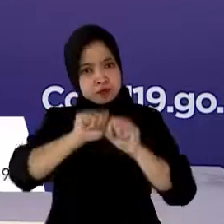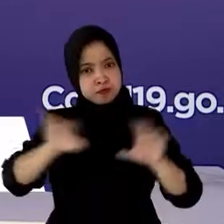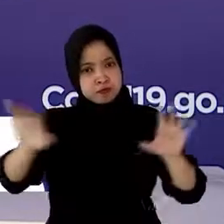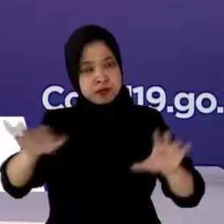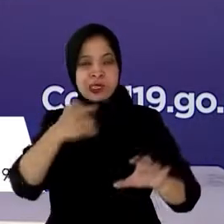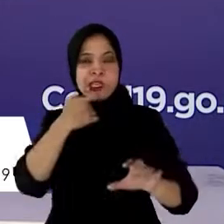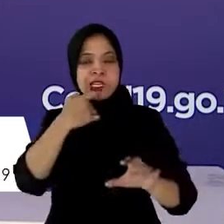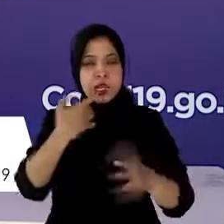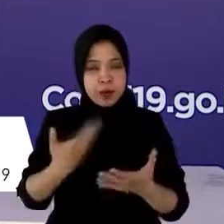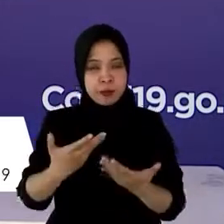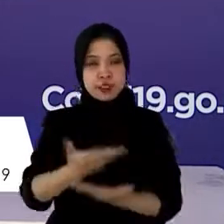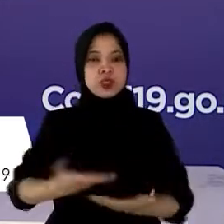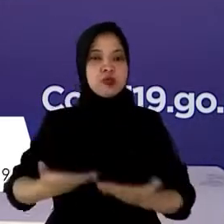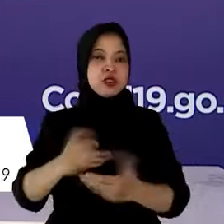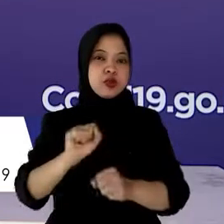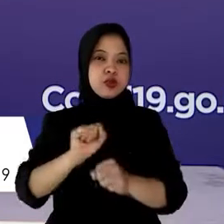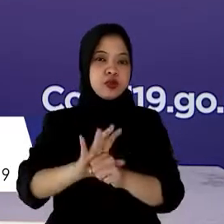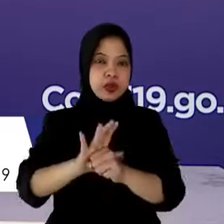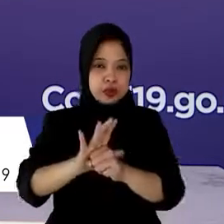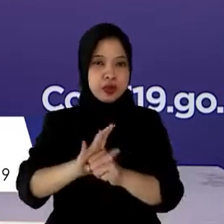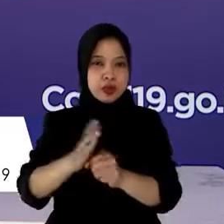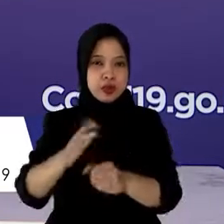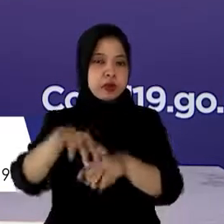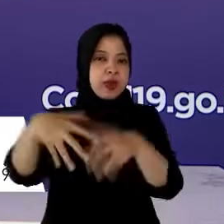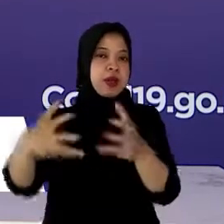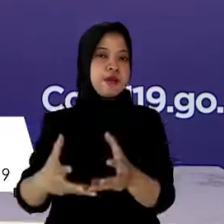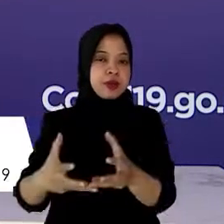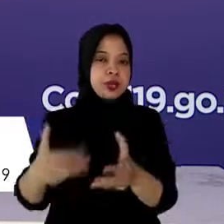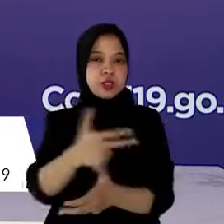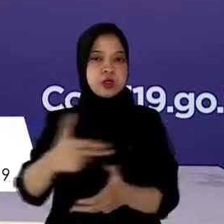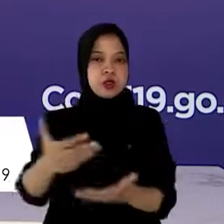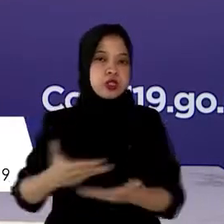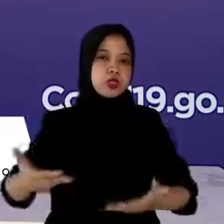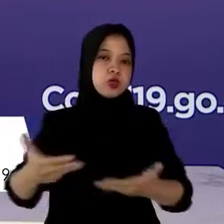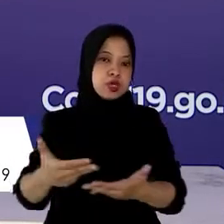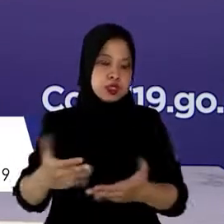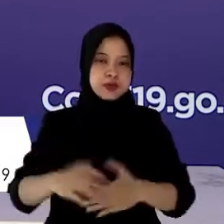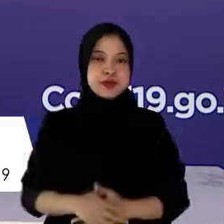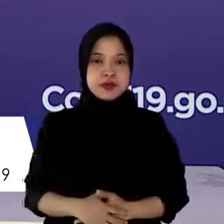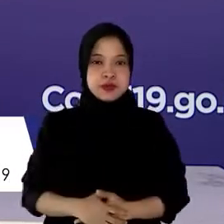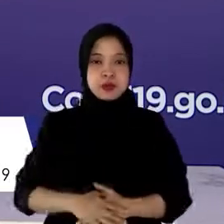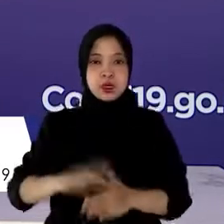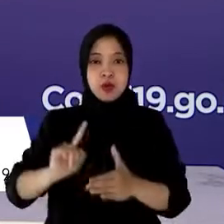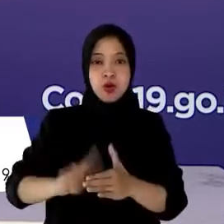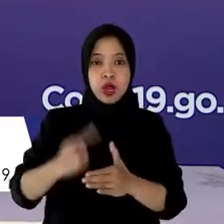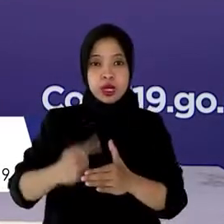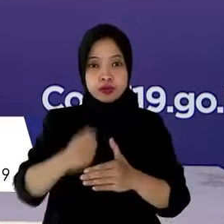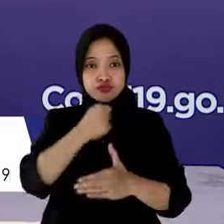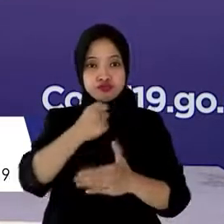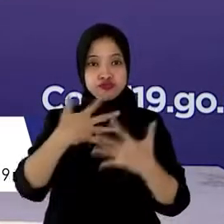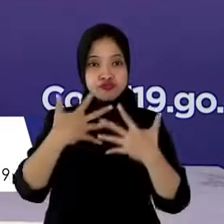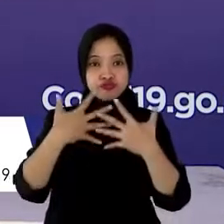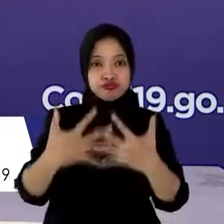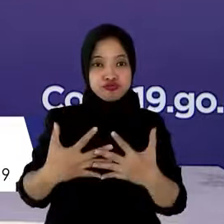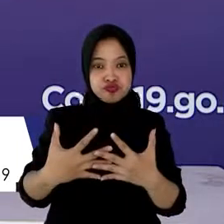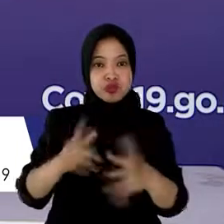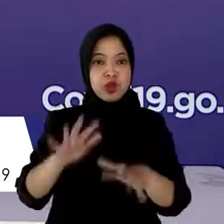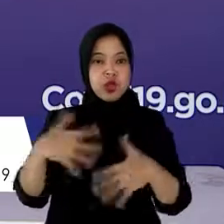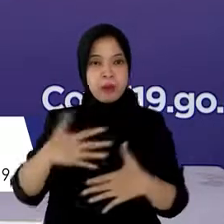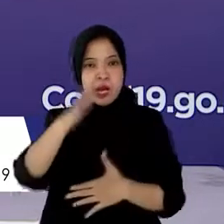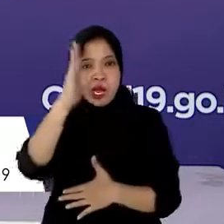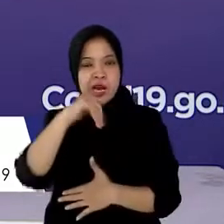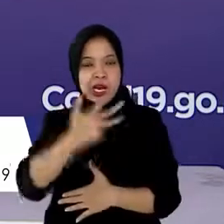perkembangan penanganan copy 19 di Indonesia dan sebelum memulai sesi konferensi pers pada hari ini